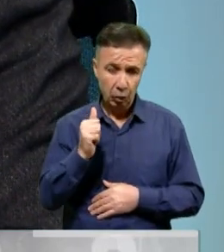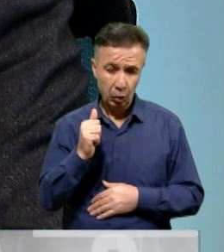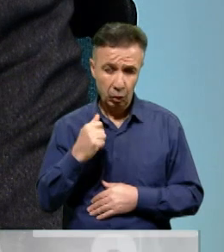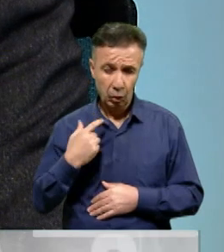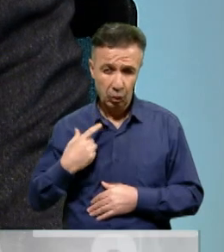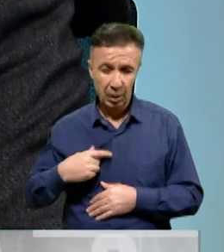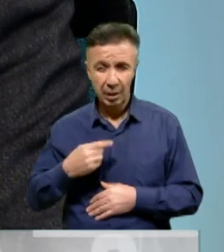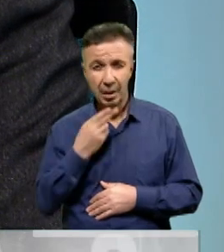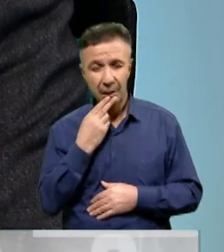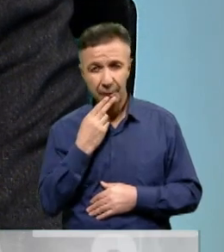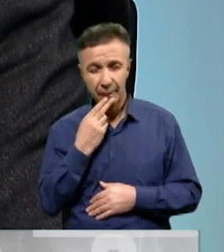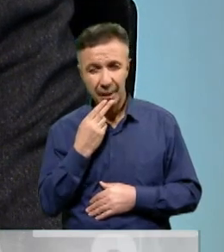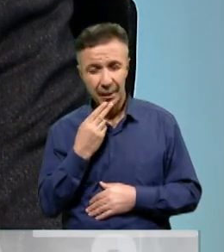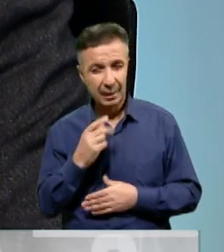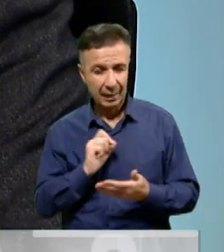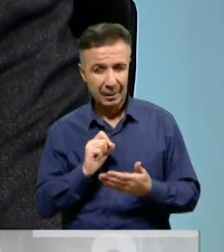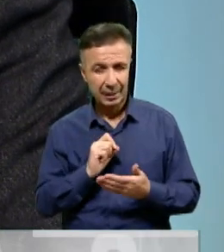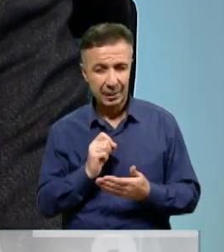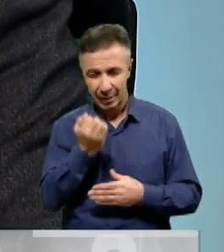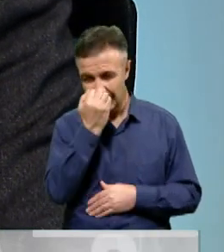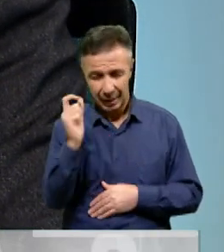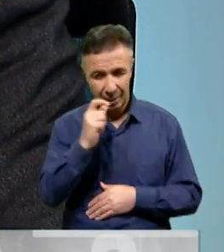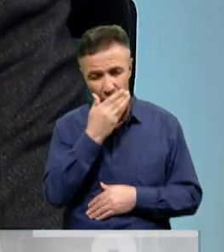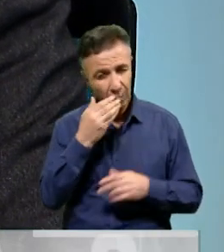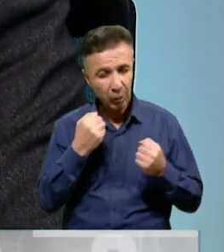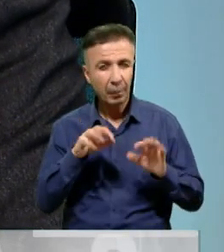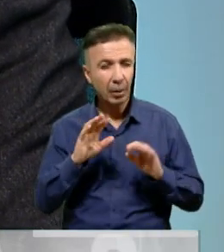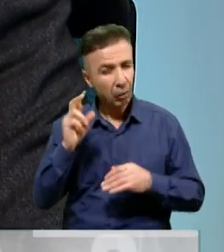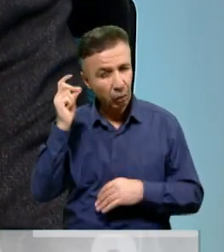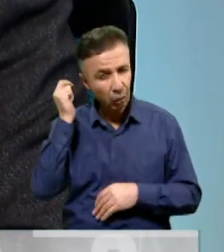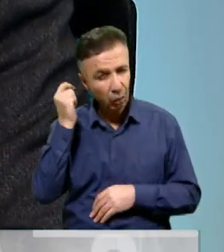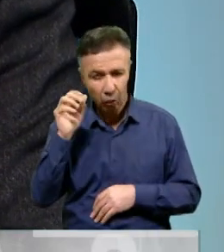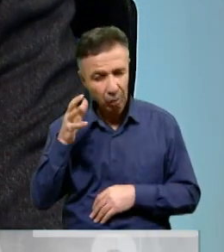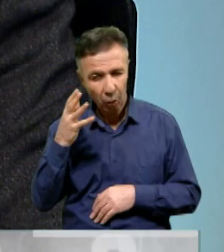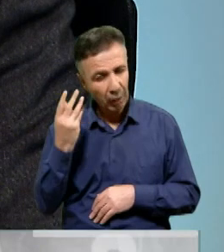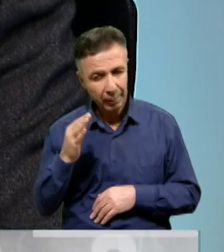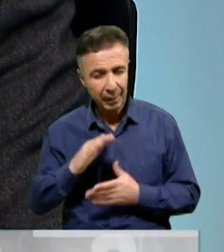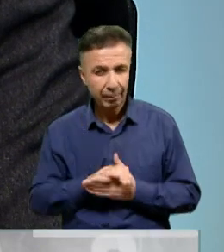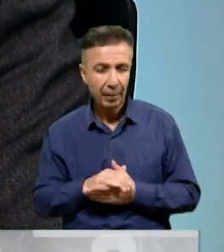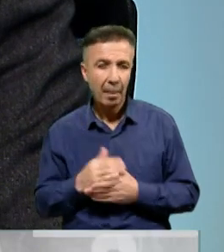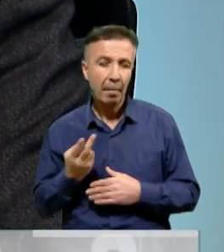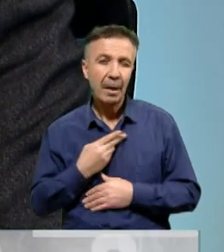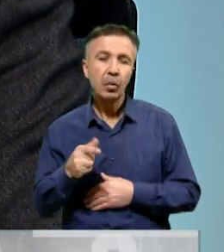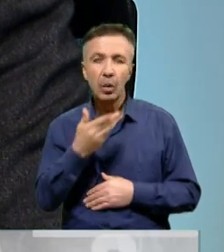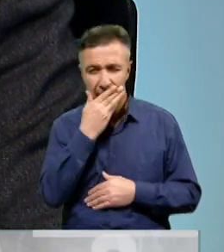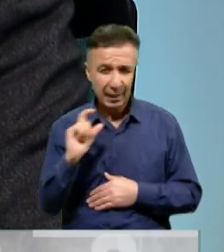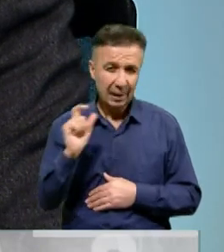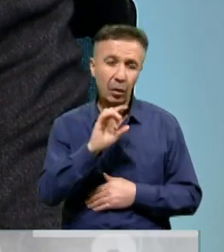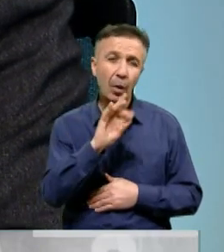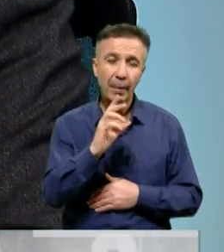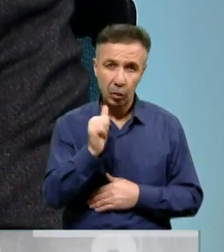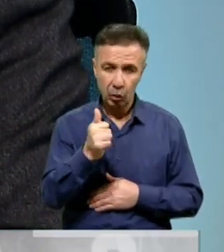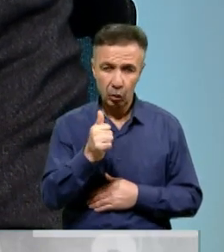özellikle hanımefendiler hani adet dönemlerinde oruç tutamıyorlar ya unutabilirler. Yani işte benim şu Ramazan'dan 15